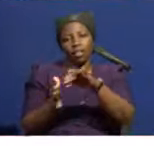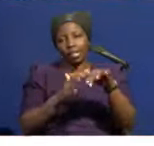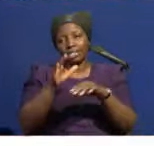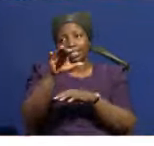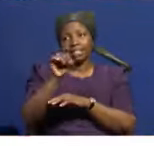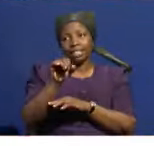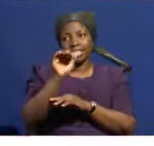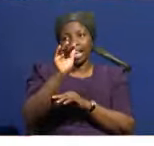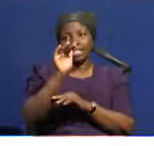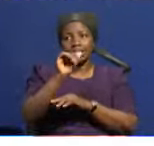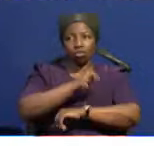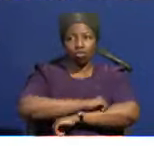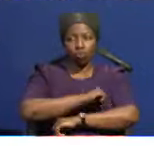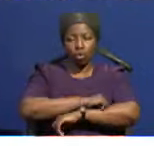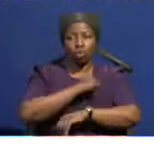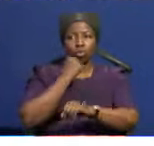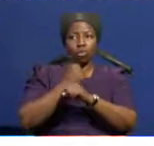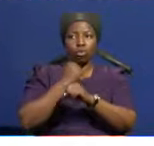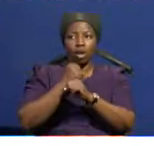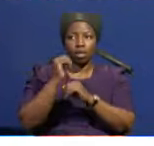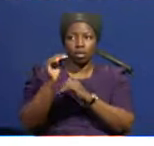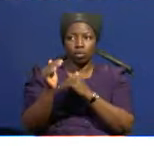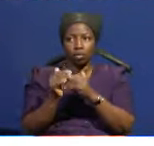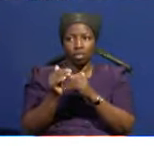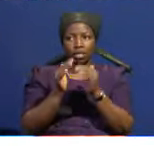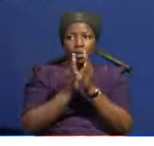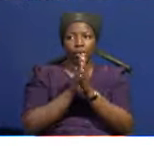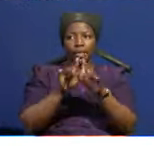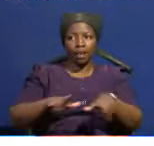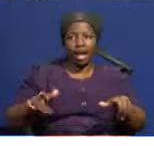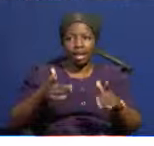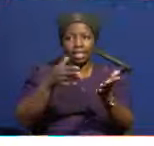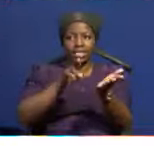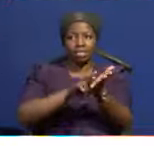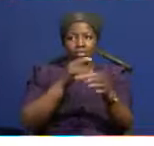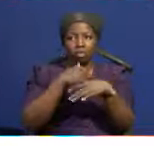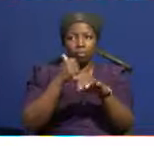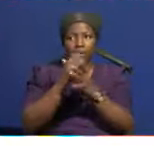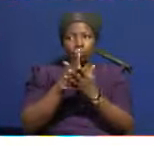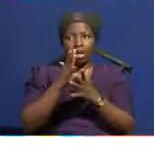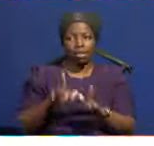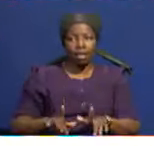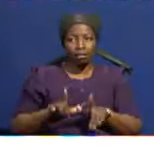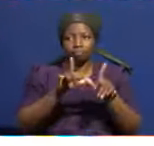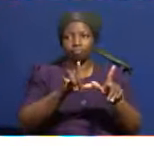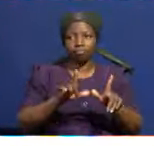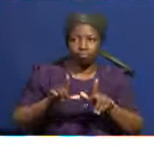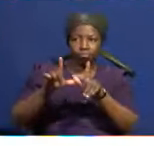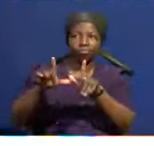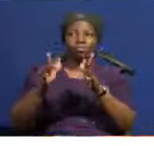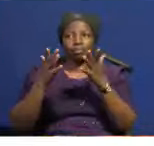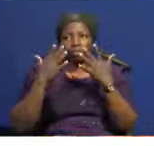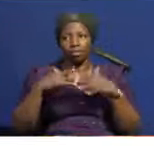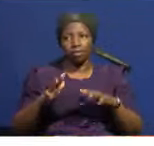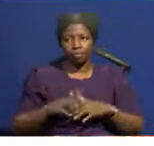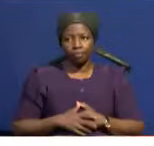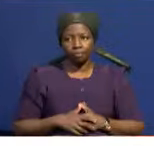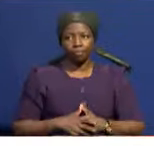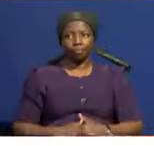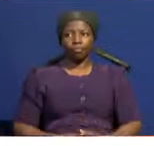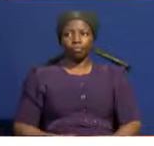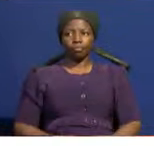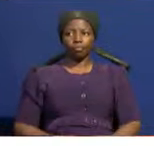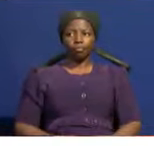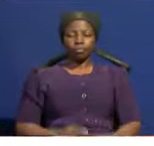waziri alitoa wito kwa shule kushirikiana kwa ukaribu na sajili za ardhi kuhakikisha zimekabidhiwa hati miliki za ardhi.